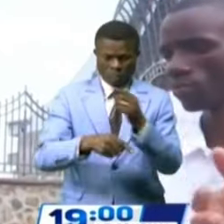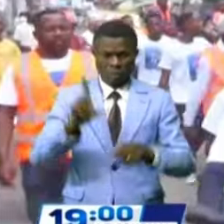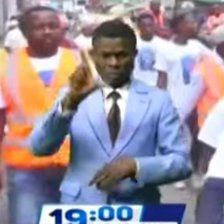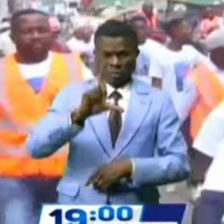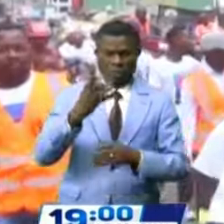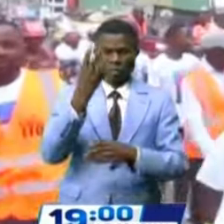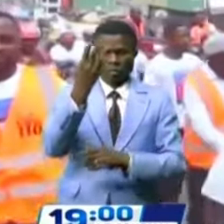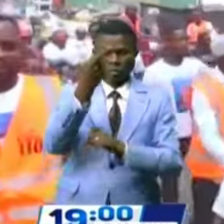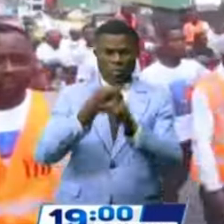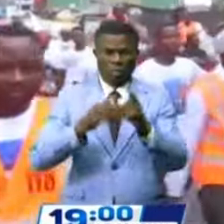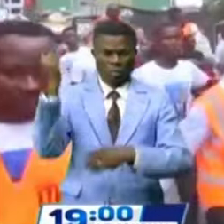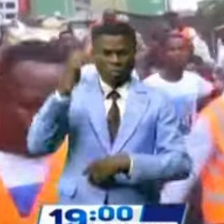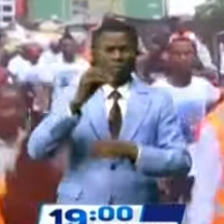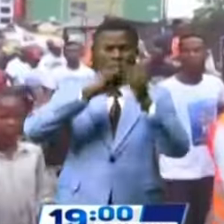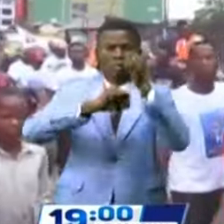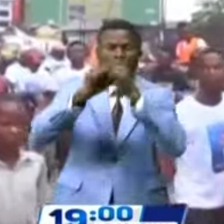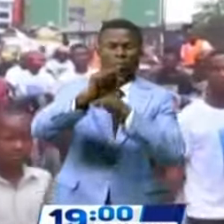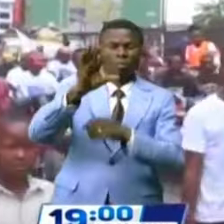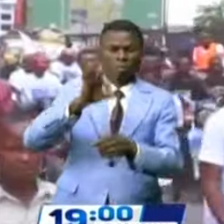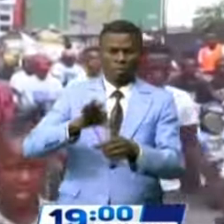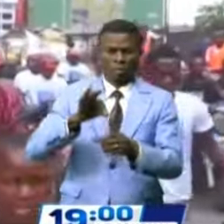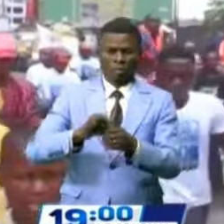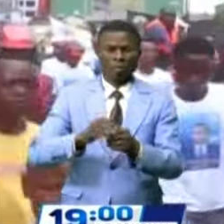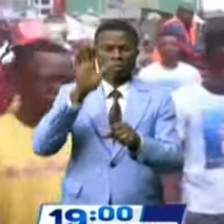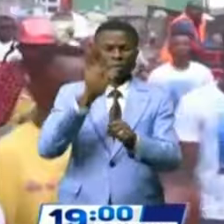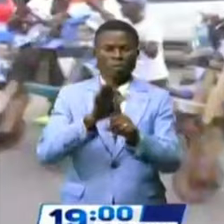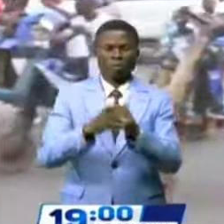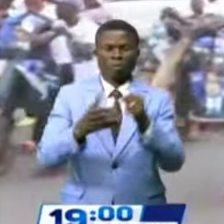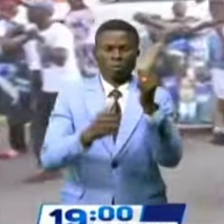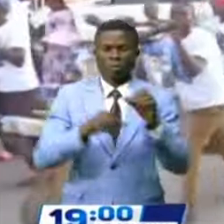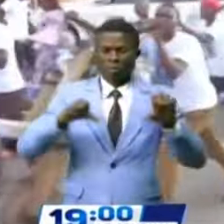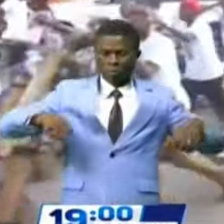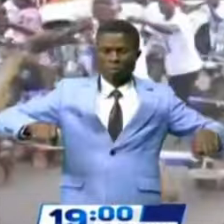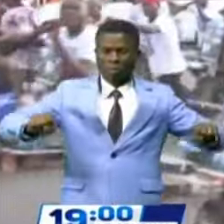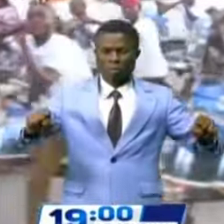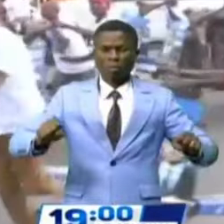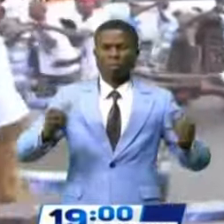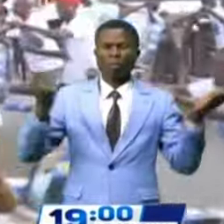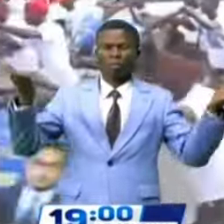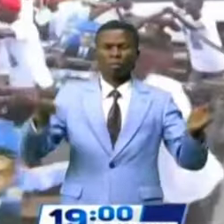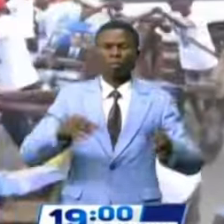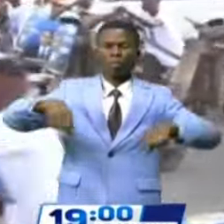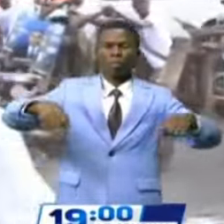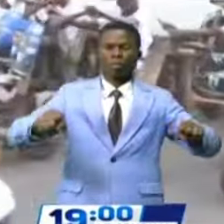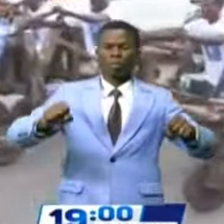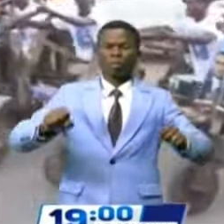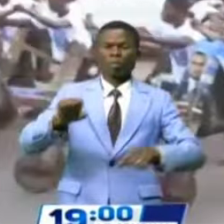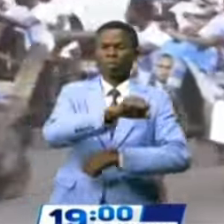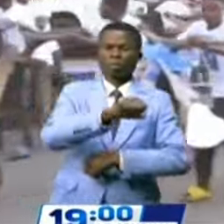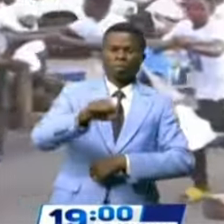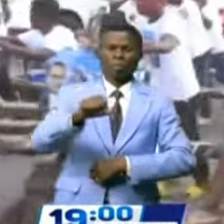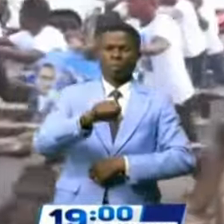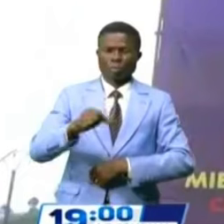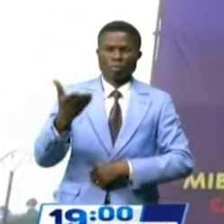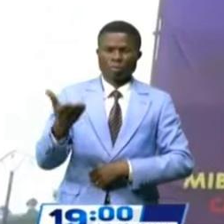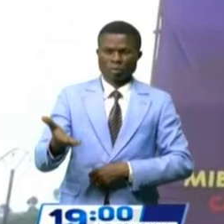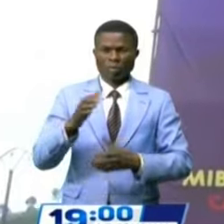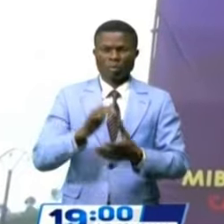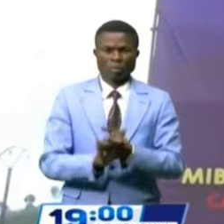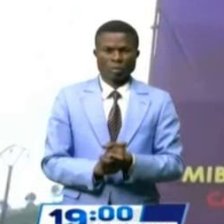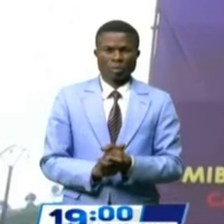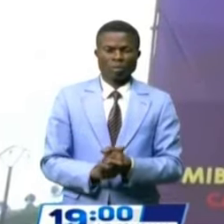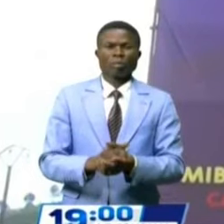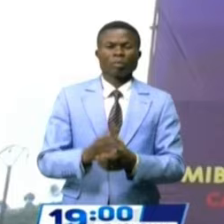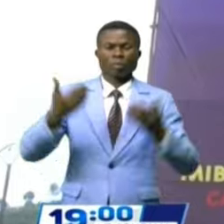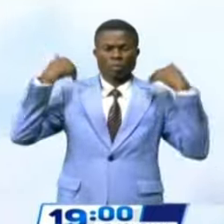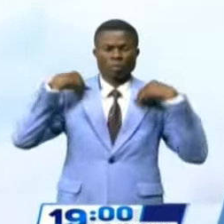décembre 2023 la campagne électorale par une caravane à laquelle ont également pris part les conducteurs de trottinettes localement appelés Tchoukoudeur. Au cadre